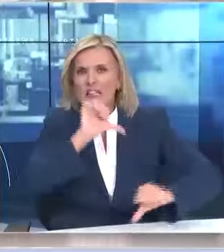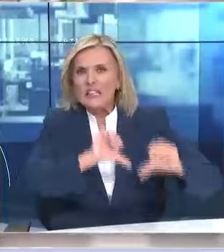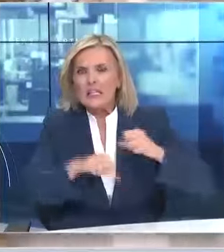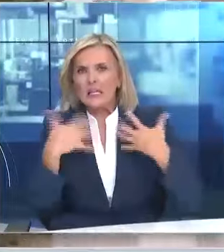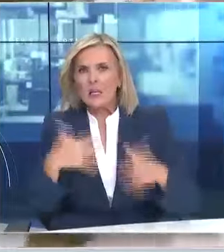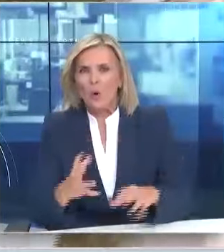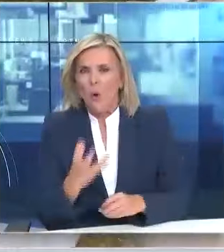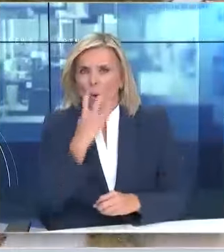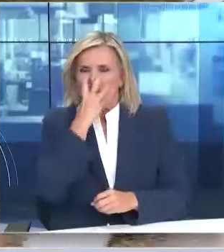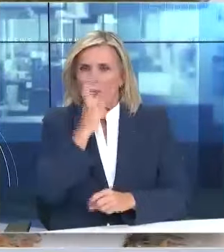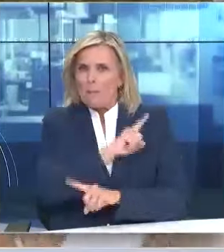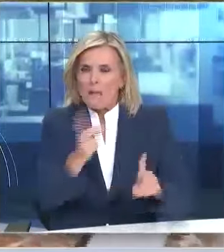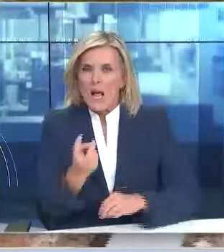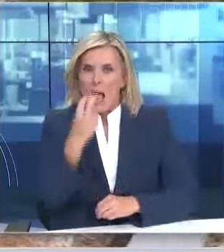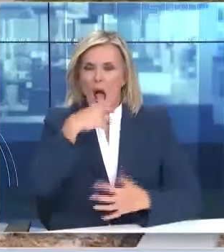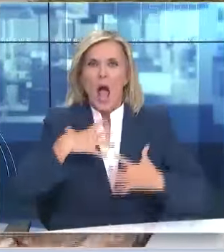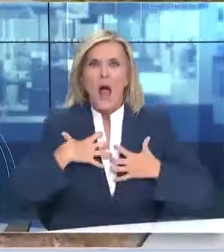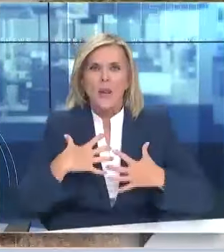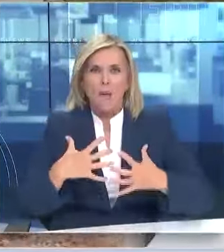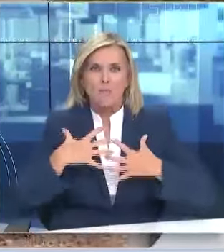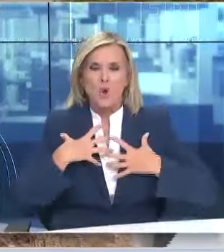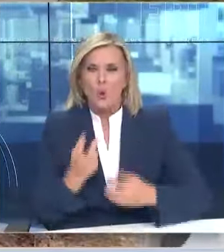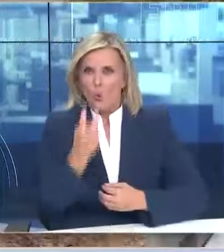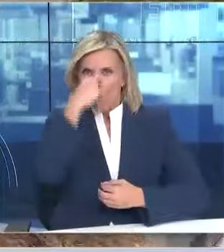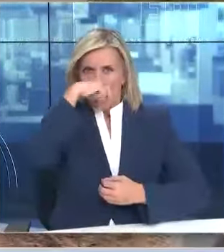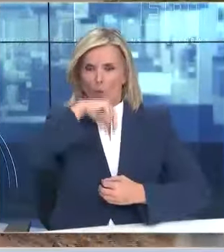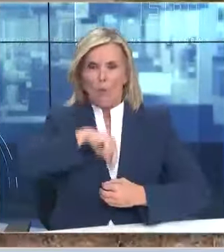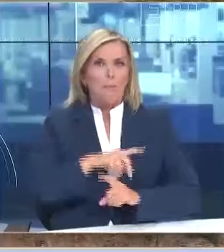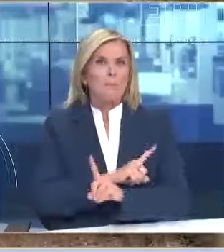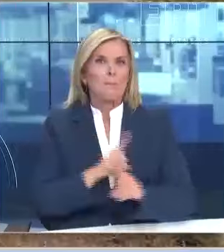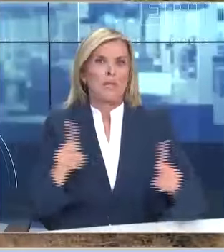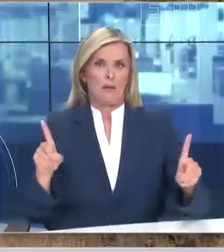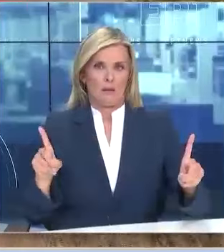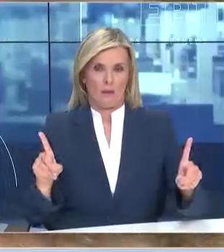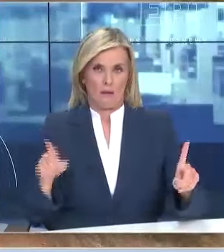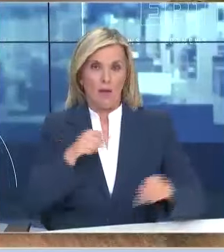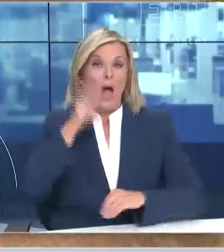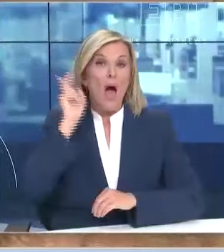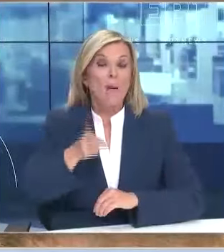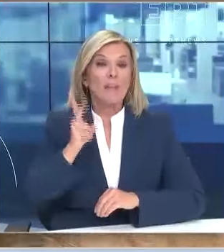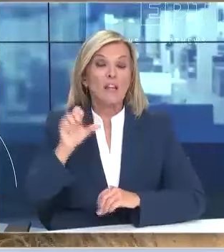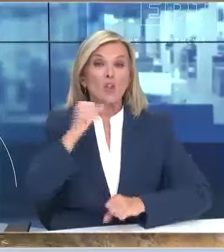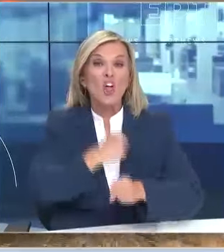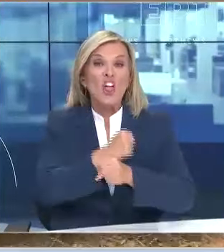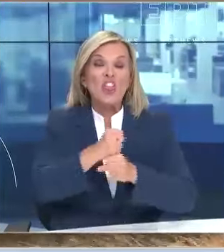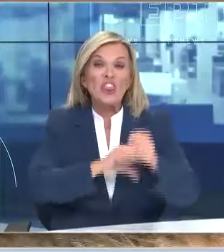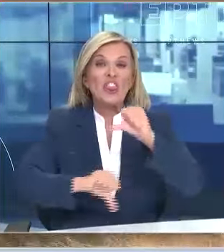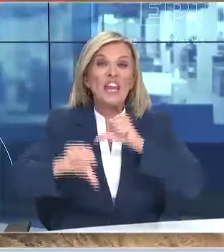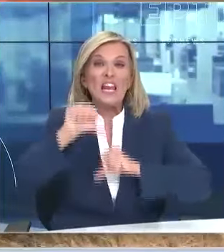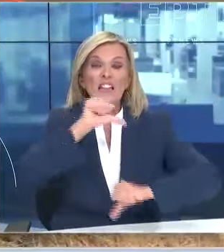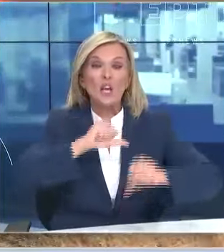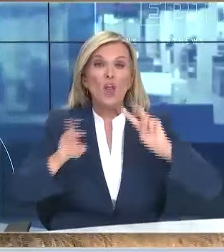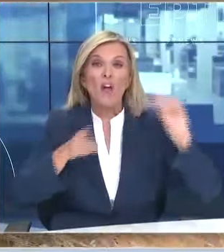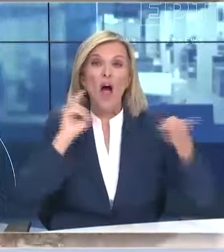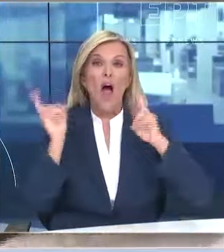κοσμοφούνται μάλλον στα σωματίδια αυτά, και άρα η τοξικότητα τελική των σωματιδίων είναι μεγαλύτερη από ότι αν ήταν απλώς